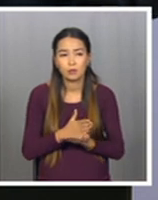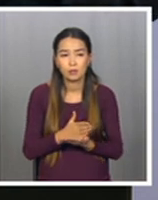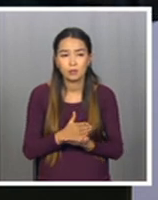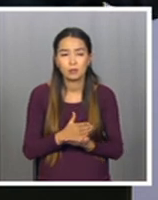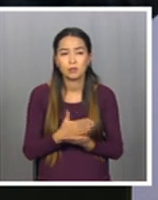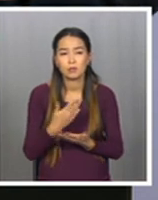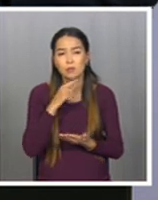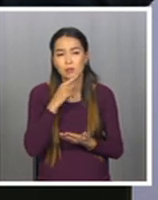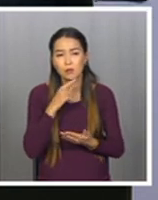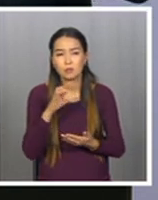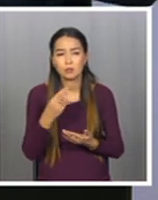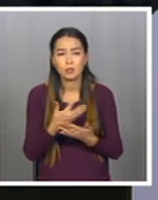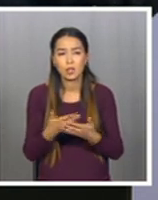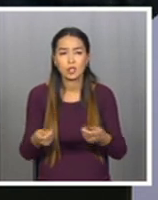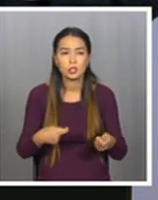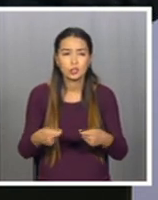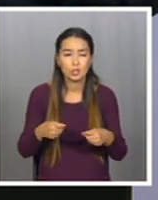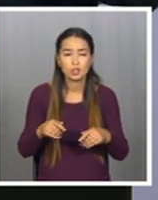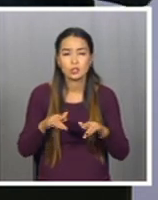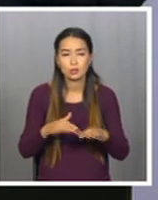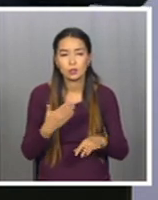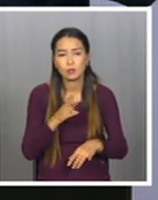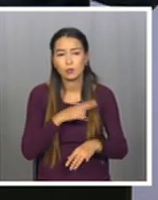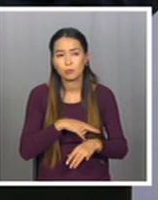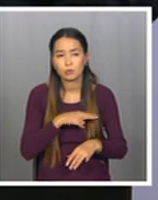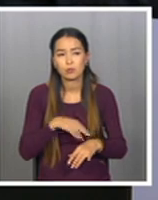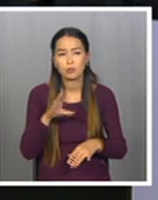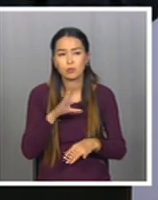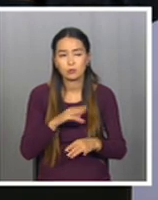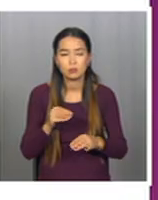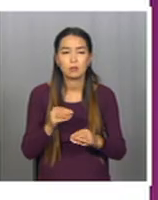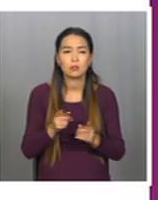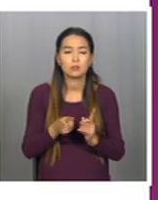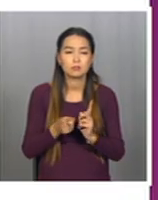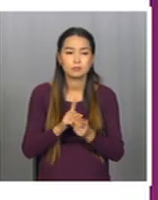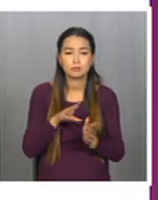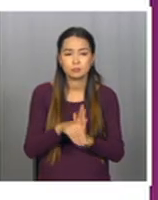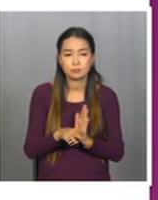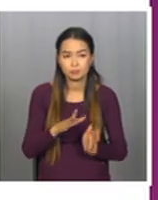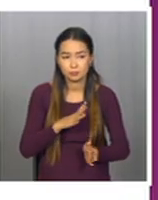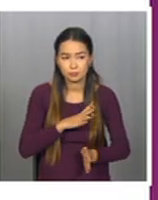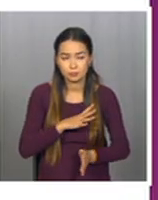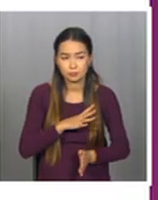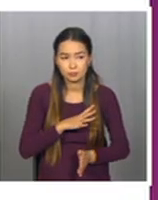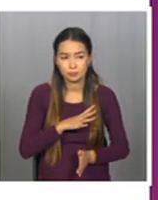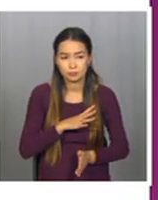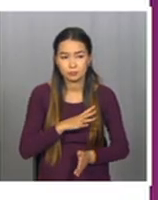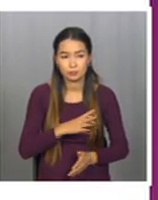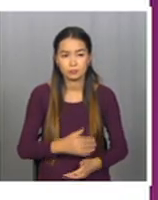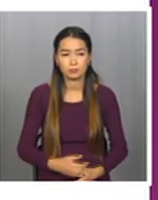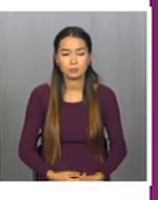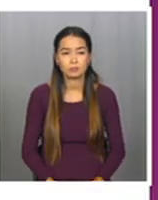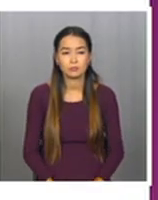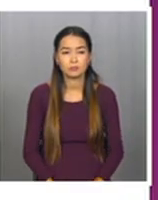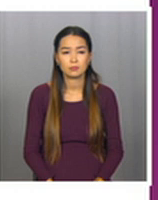нарықтық әлеуметтік шаруашылық жүйесі деген ұғымды айналымға енгізді.